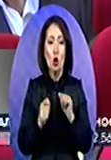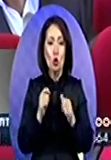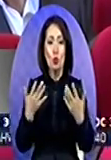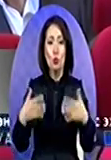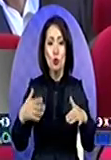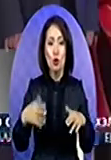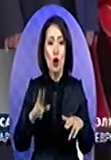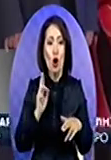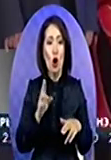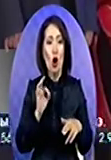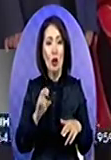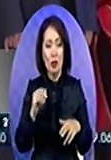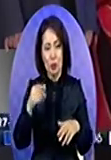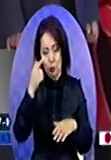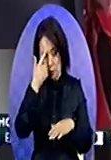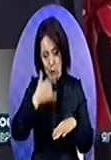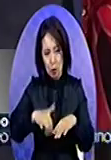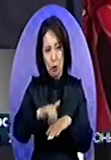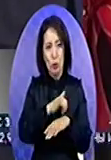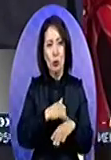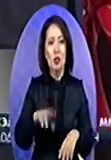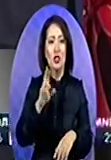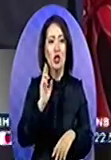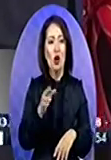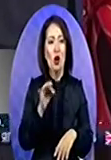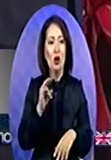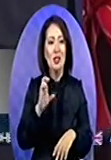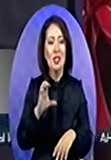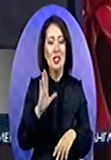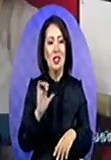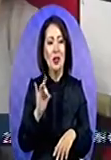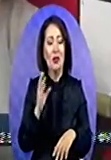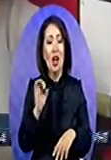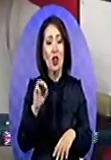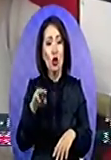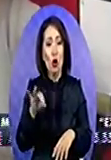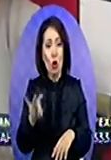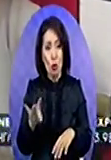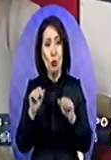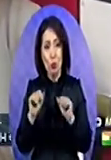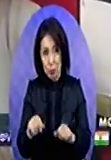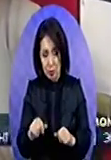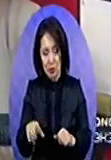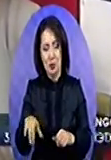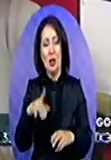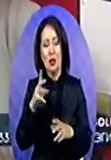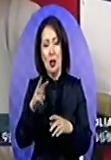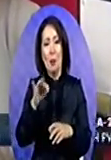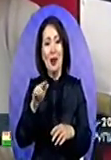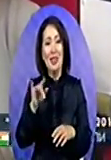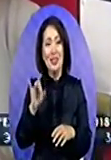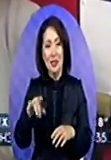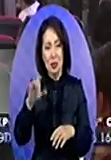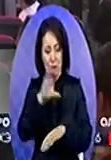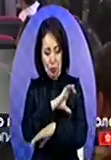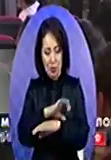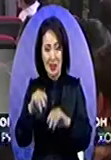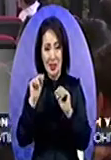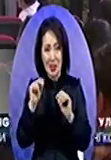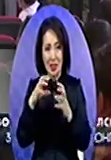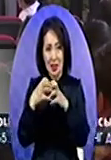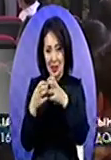улсын консерватор болсноор агсан төвшний сургалт явуулах хэрэгцээнд таатай орчин бүрдсэн бөгөөд магистрийн сургалтын чанар дэлхийн жишгт байвал